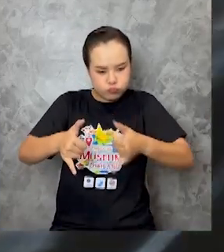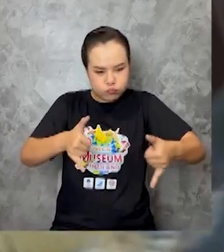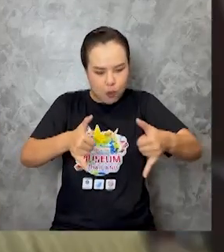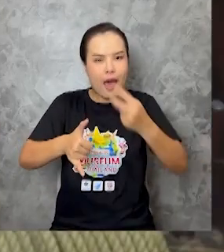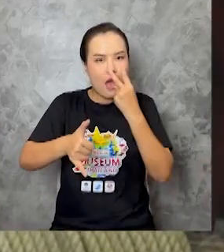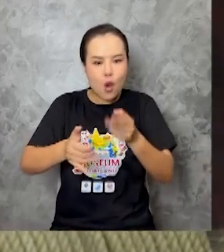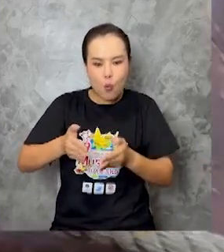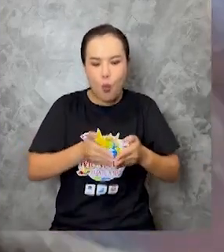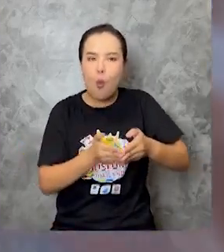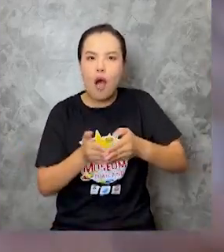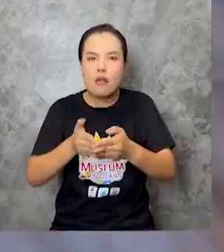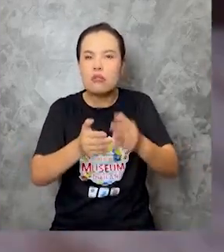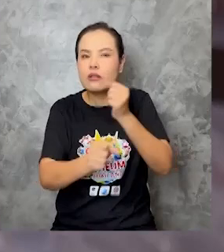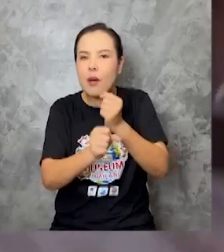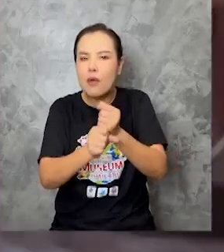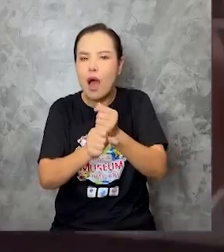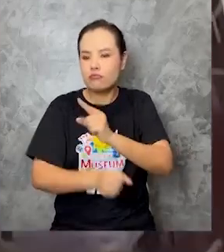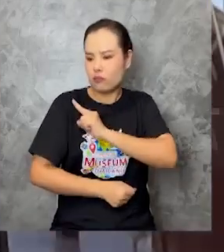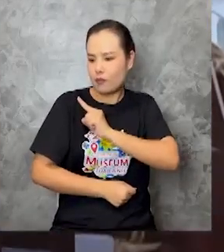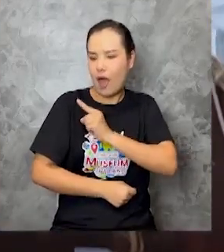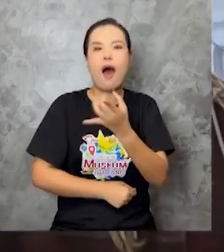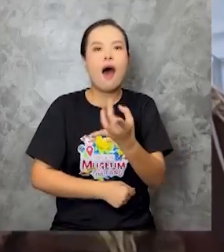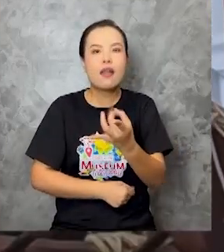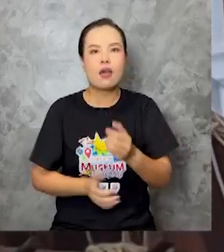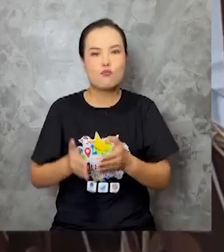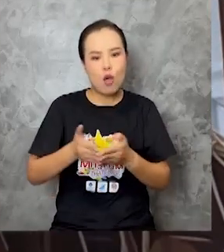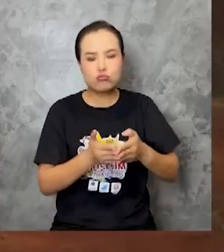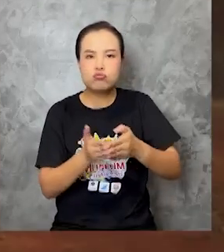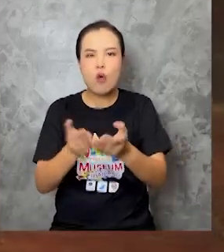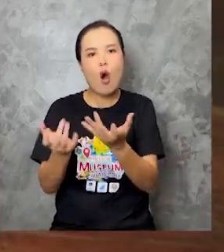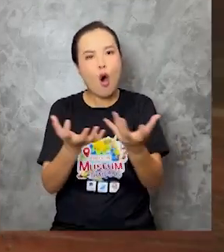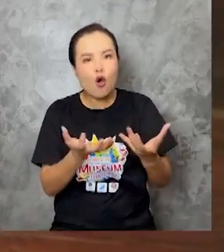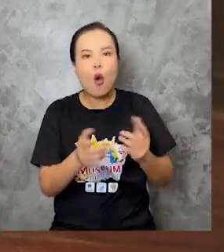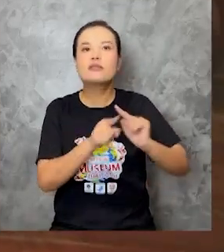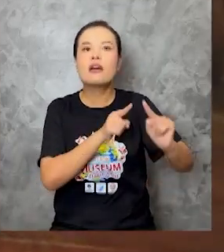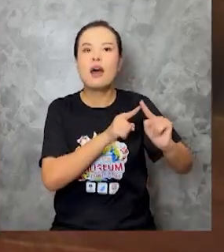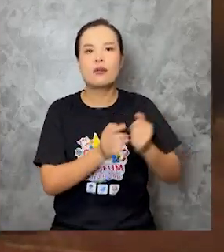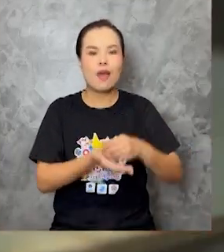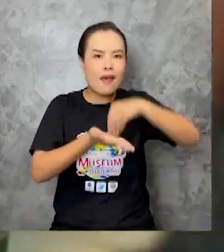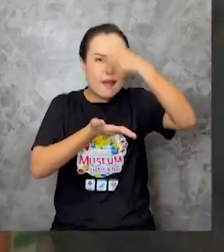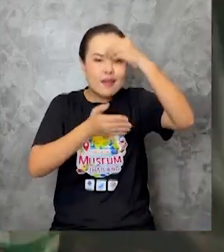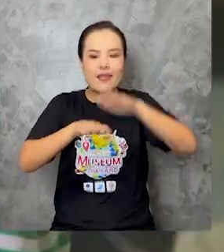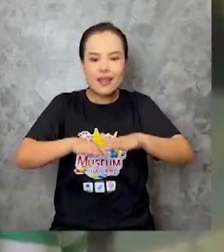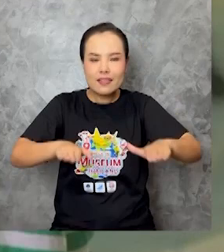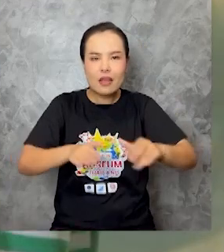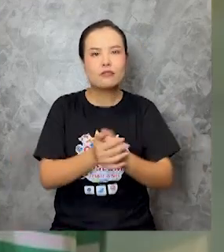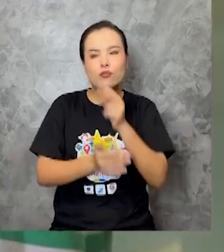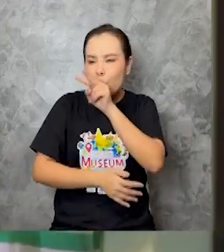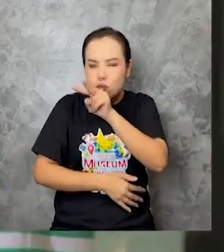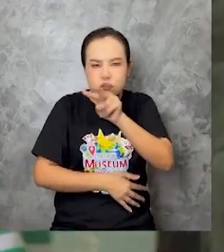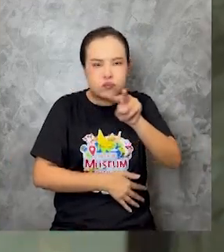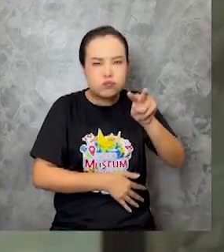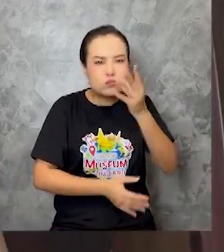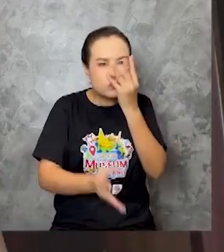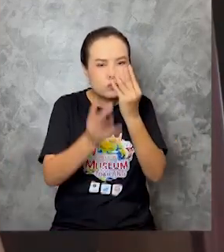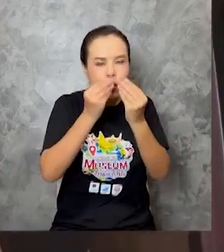จำลองขึ้นมาเพื่อให้เห็นว่าในเรือเนี่ยมีการทำงานอย่างไรภายในเรือเนี่ยก็จะมีสิ่งของเครื่องใช้ต่างๆนะครับส่วนใหญ่เด็กนักเรียนที่เข้าม